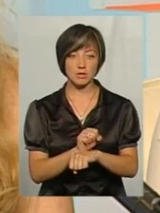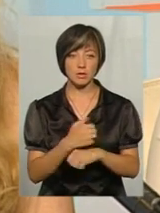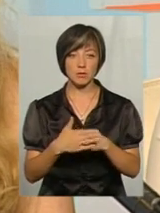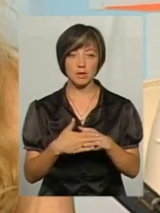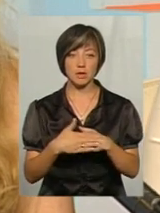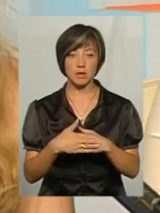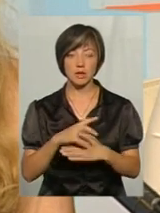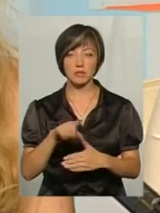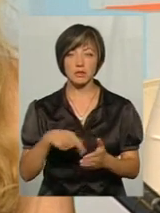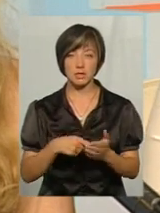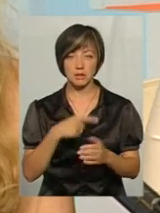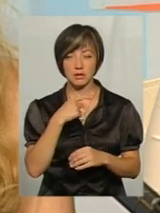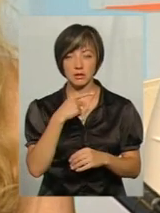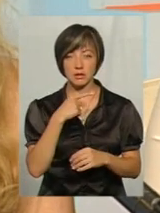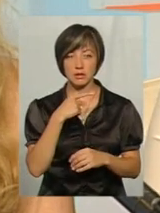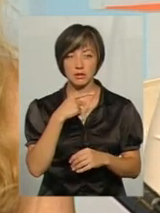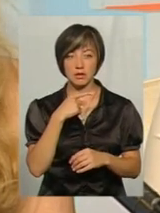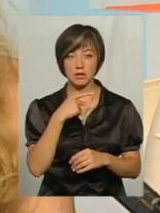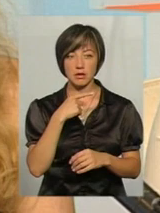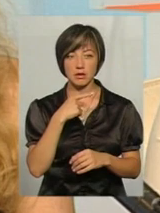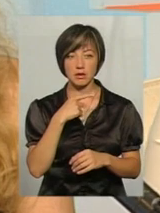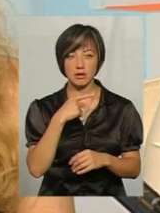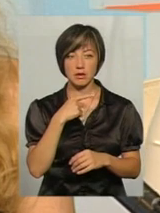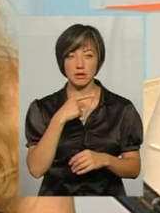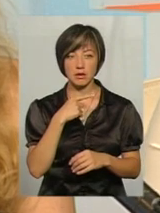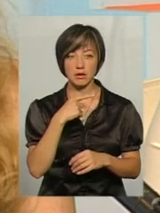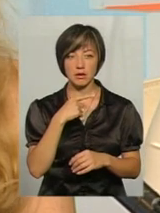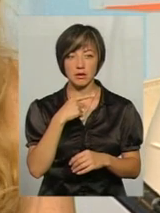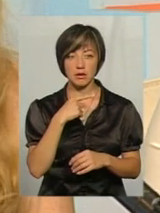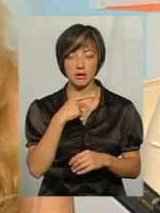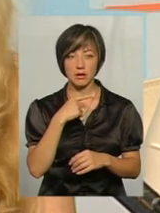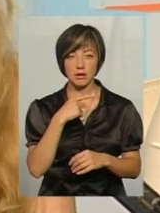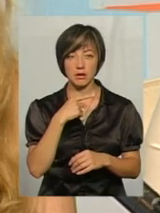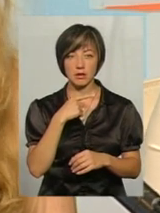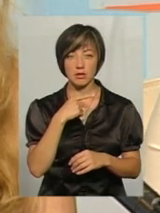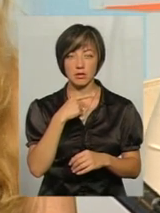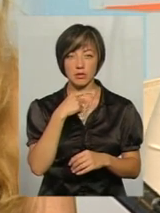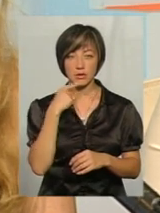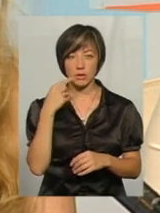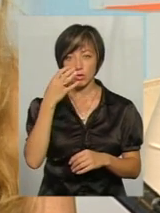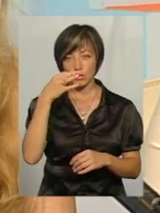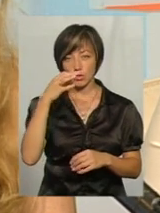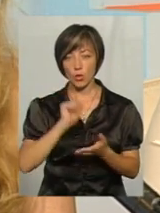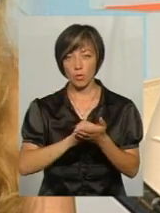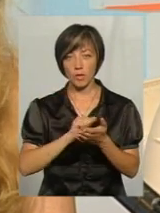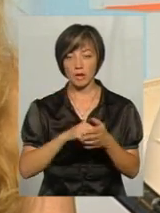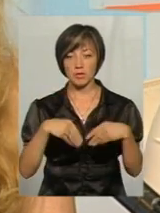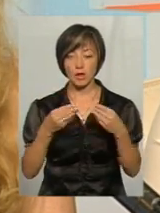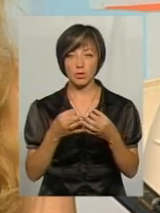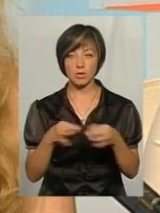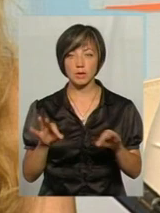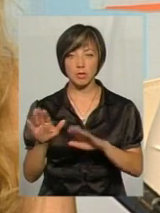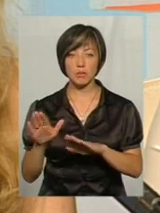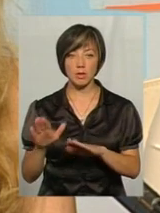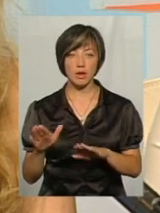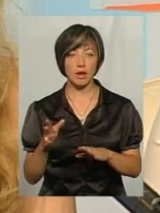міста Зеленоград, поліція. Ті документи, які їм видавали нібито як дозвіл на перебування, вони сказали,